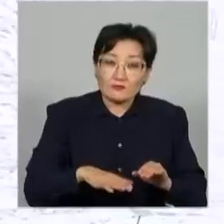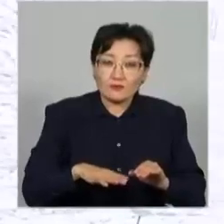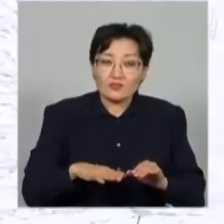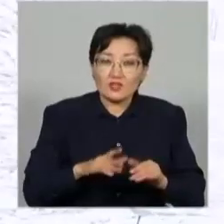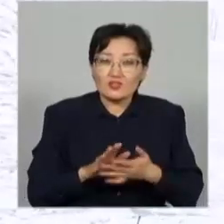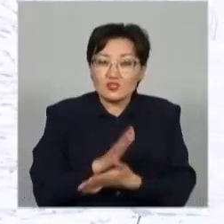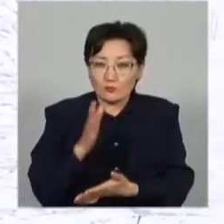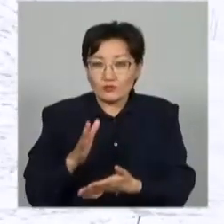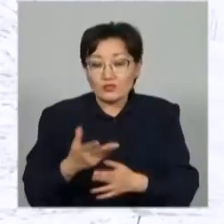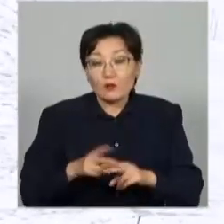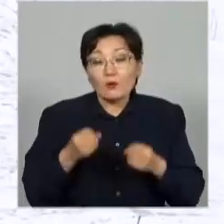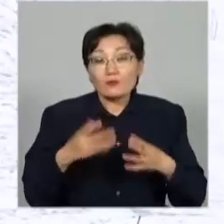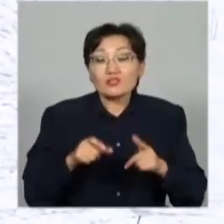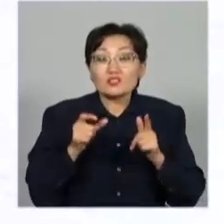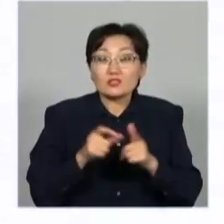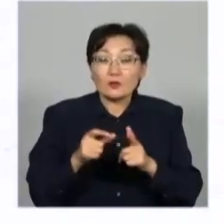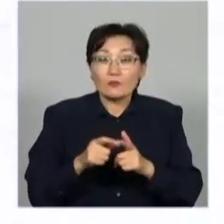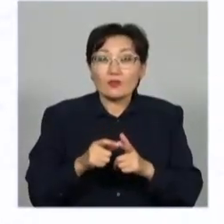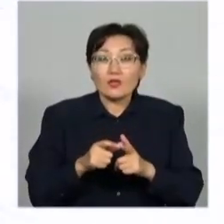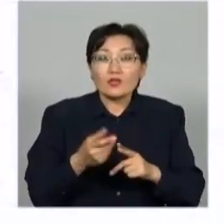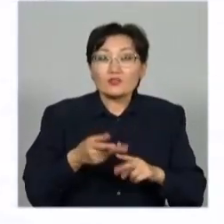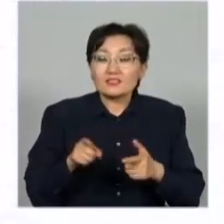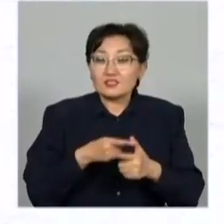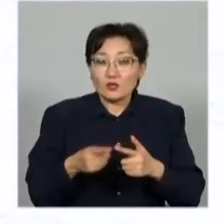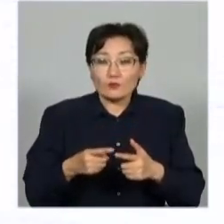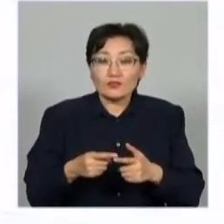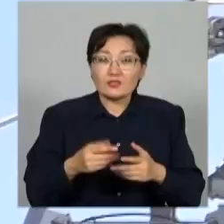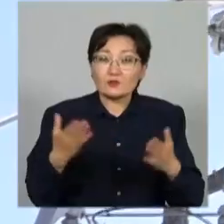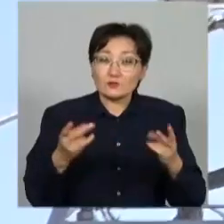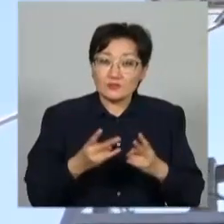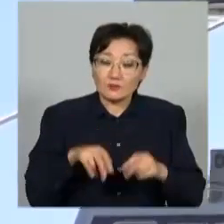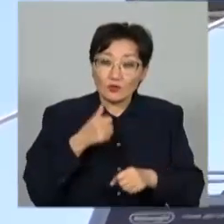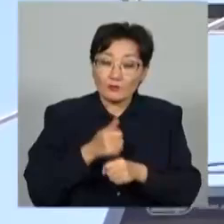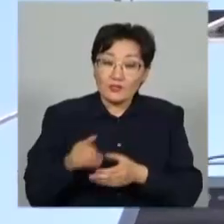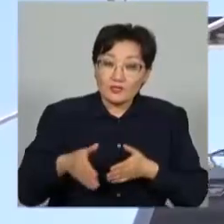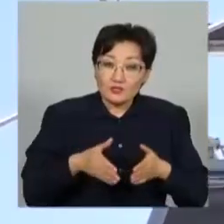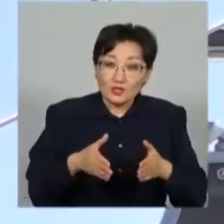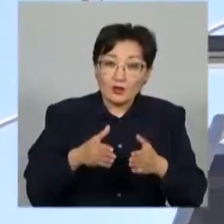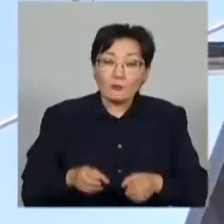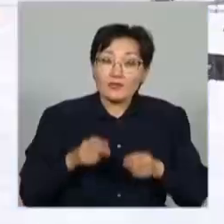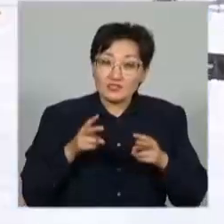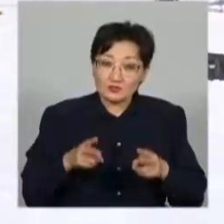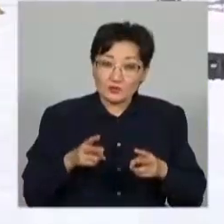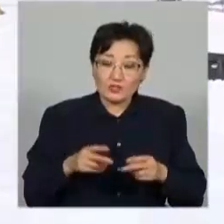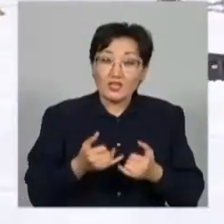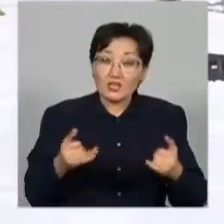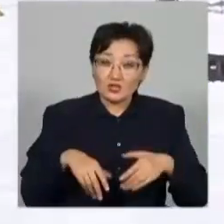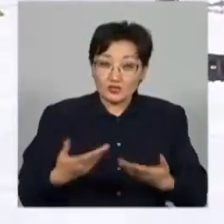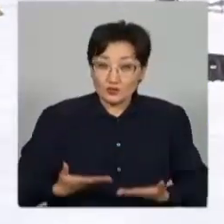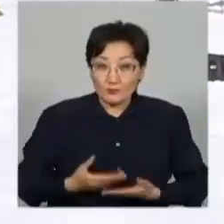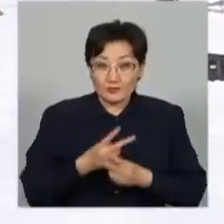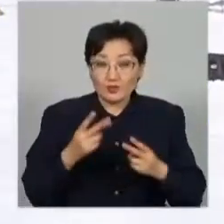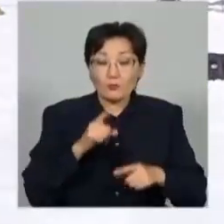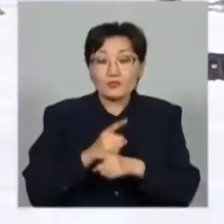неустойчив. Говоря простыми словами, фрирайдинг или же езда за пределами основных дорог смертельно опасна для жизни. Несмотря